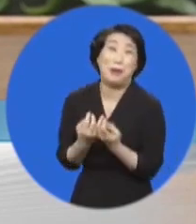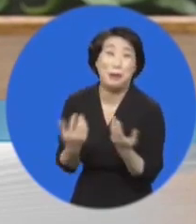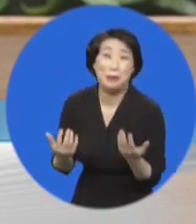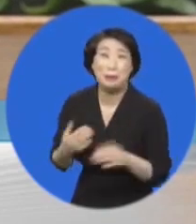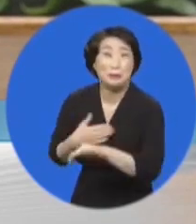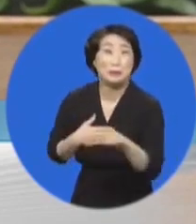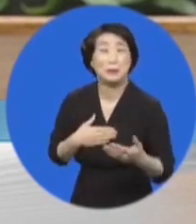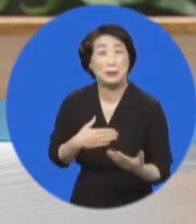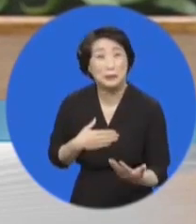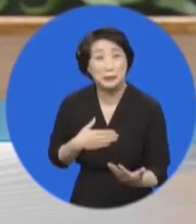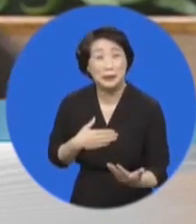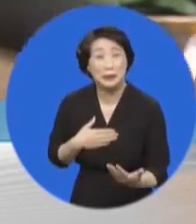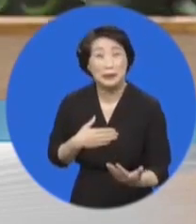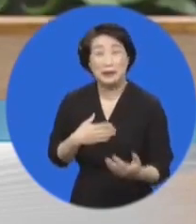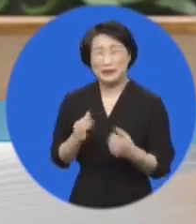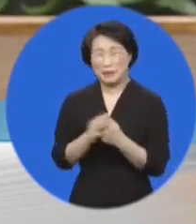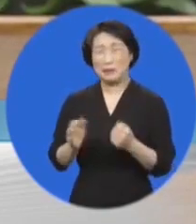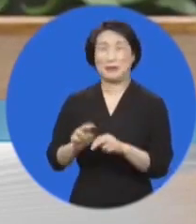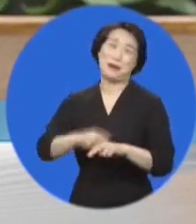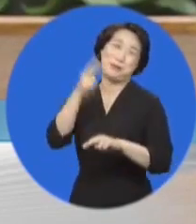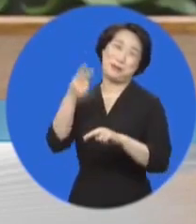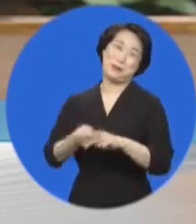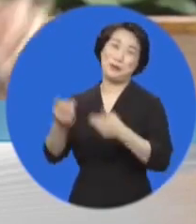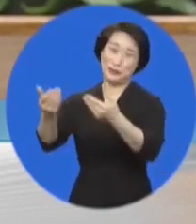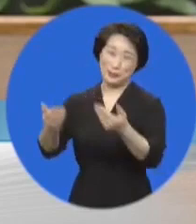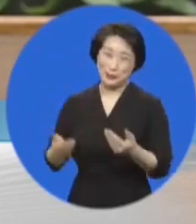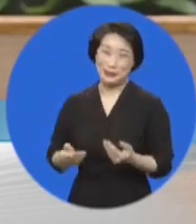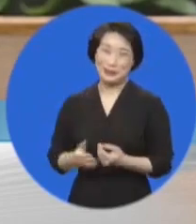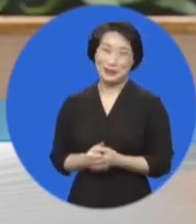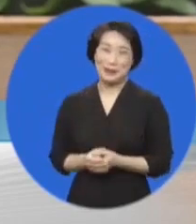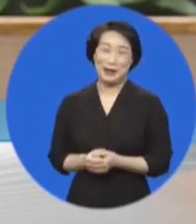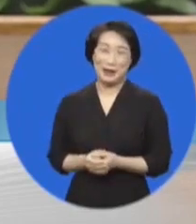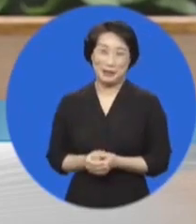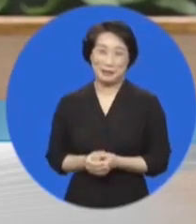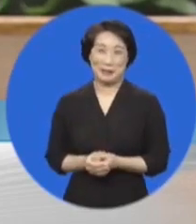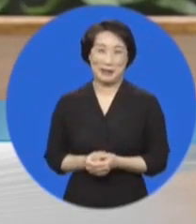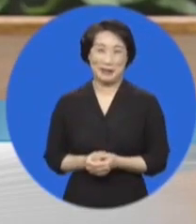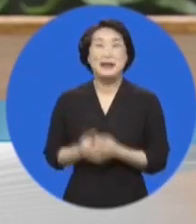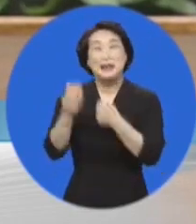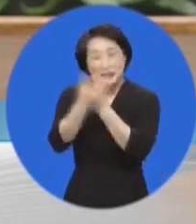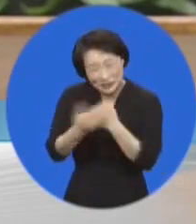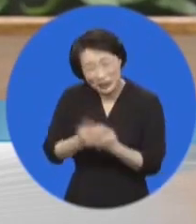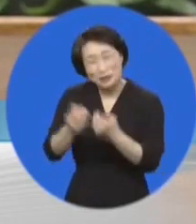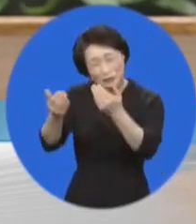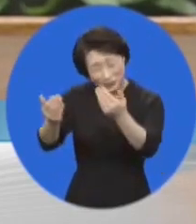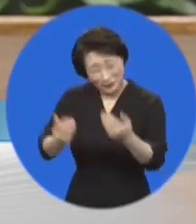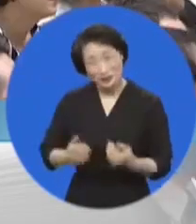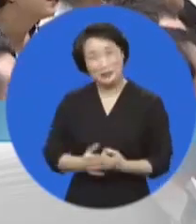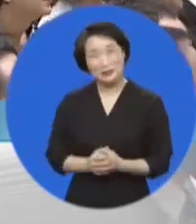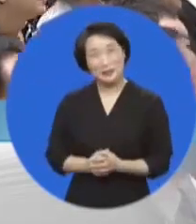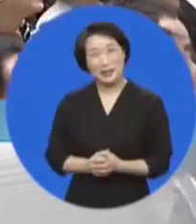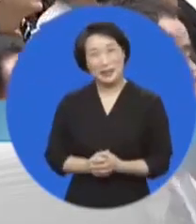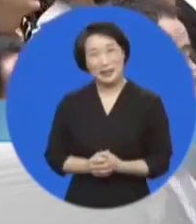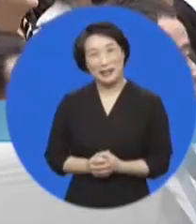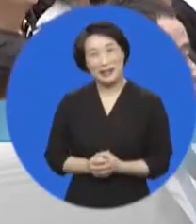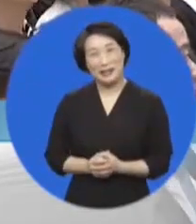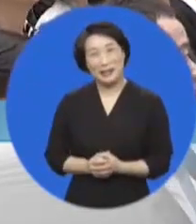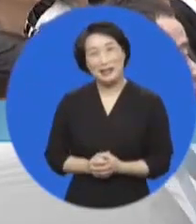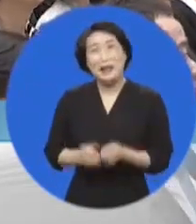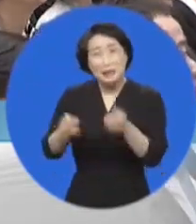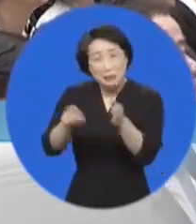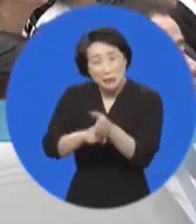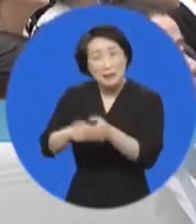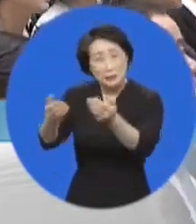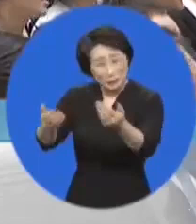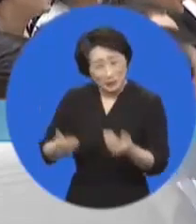없으니까. 그래서 선물로 주셨습니다. 은혜로 주셨습니다.